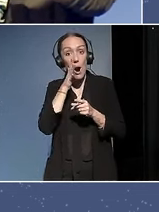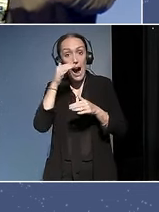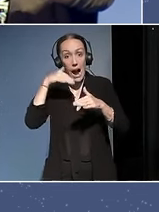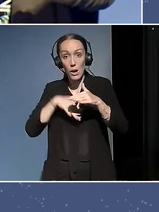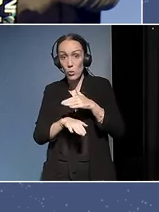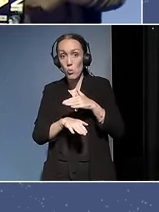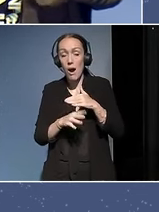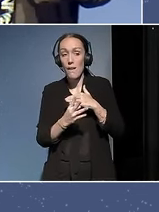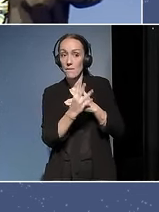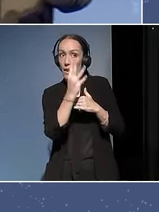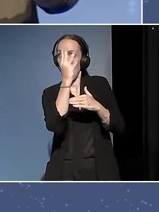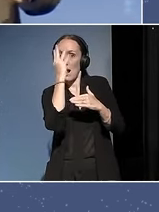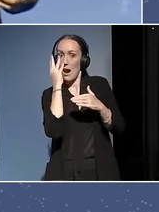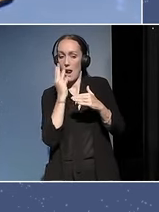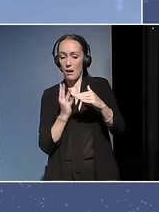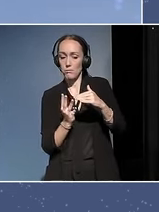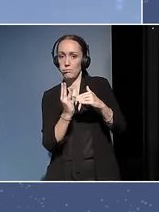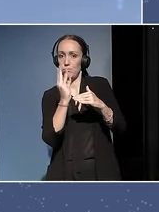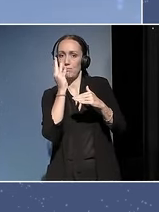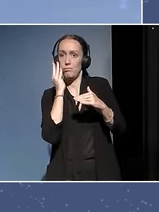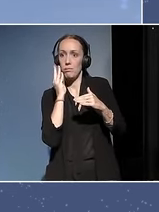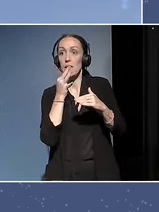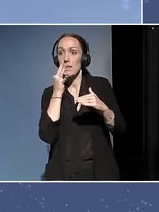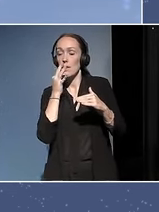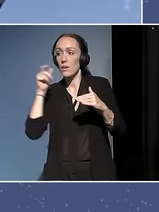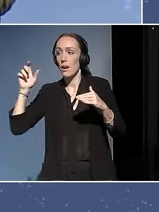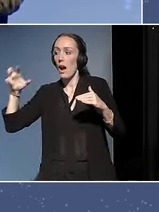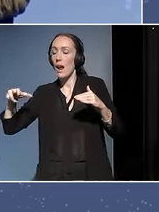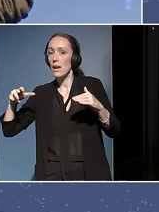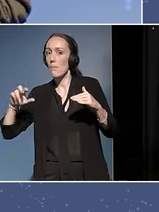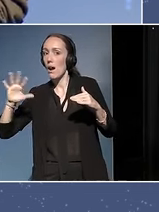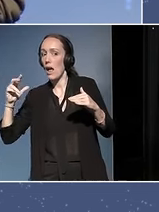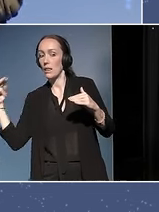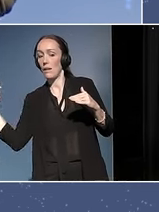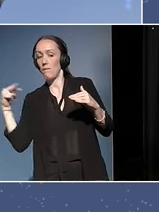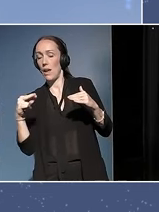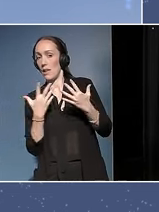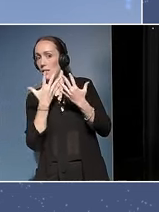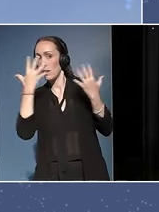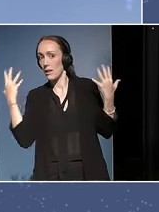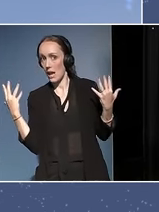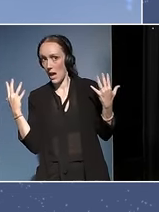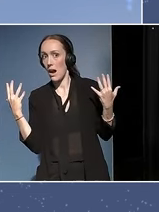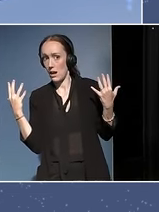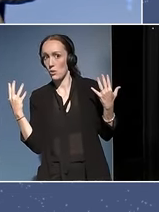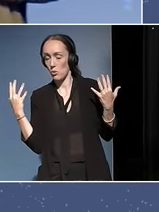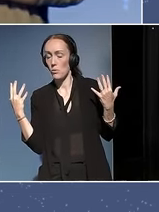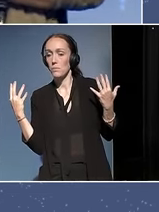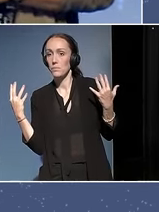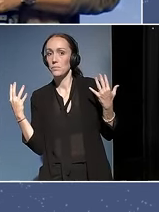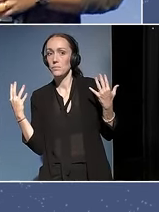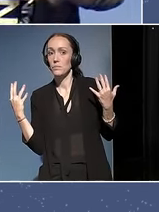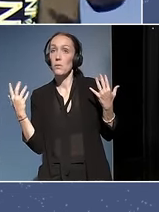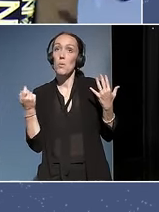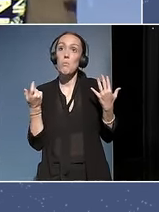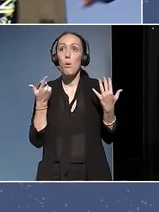fuori quindi si era molto visibile l'animale se non si immergeva completamente e quindi poteva anche essere una una